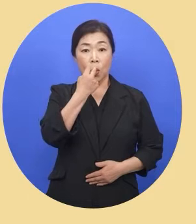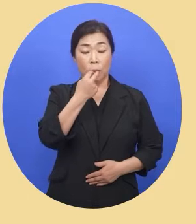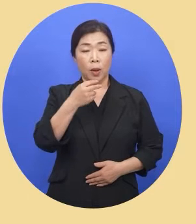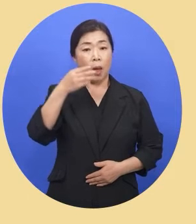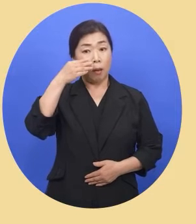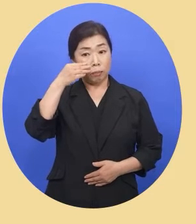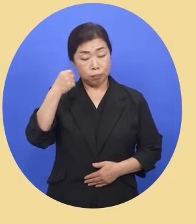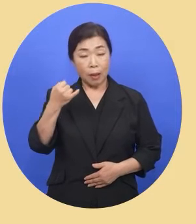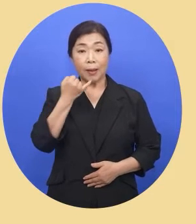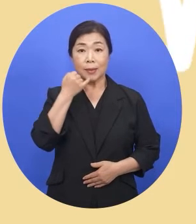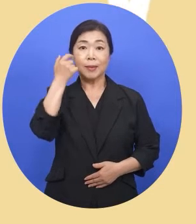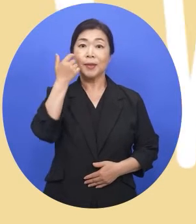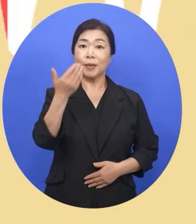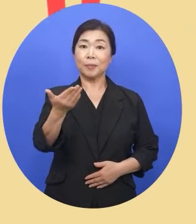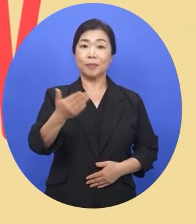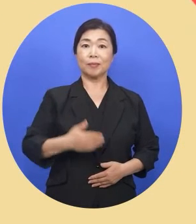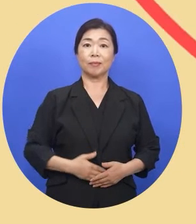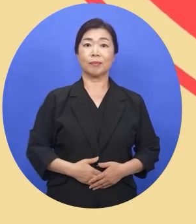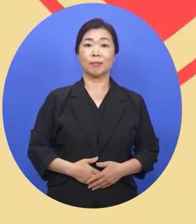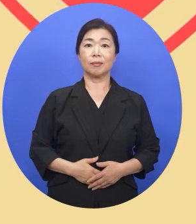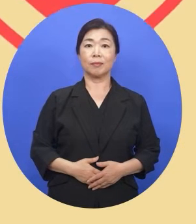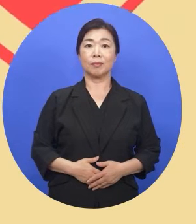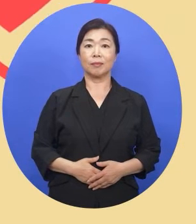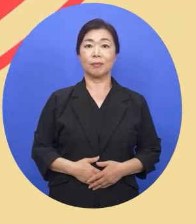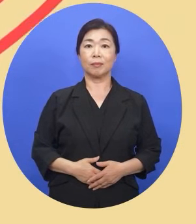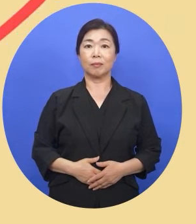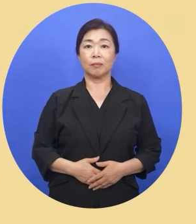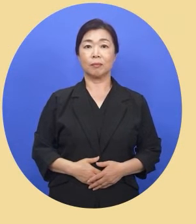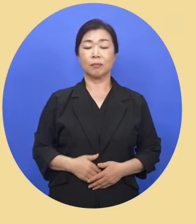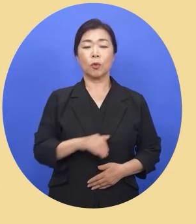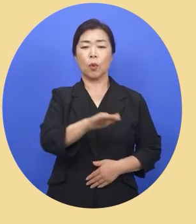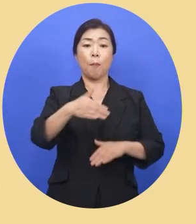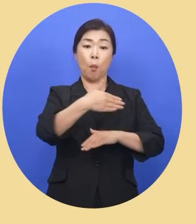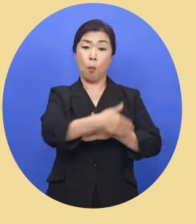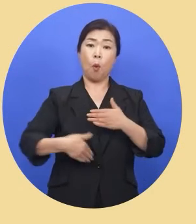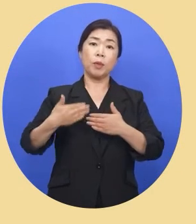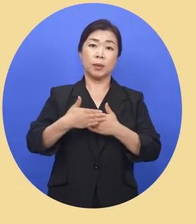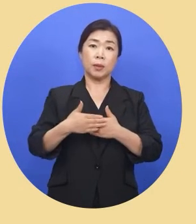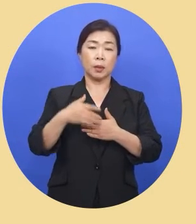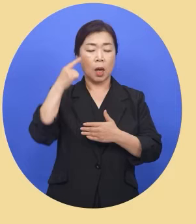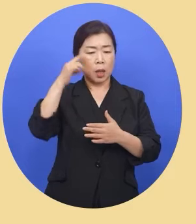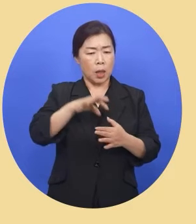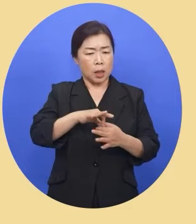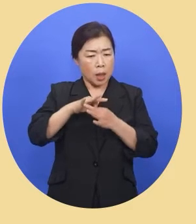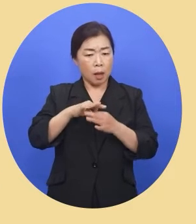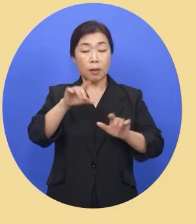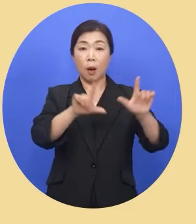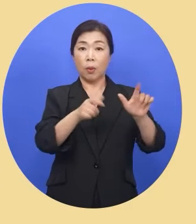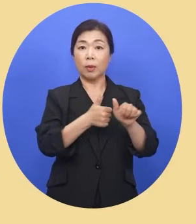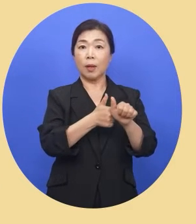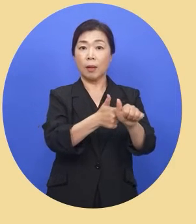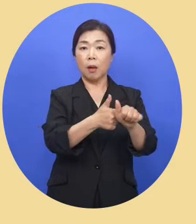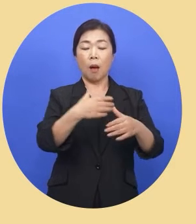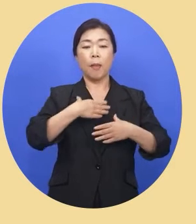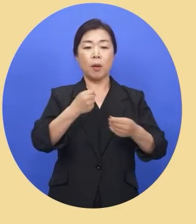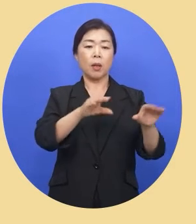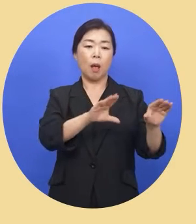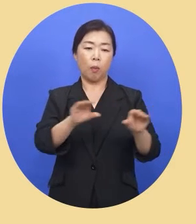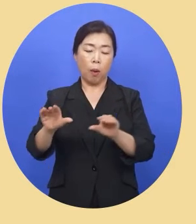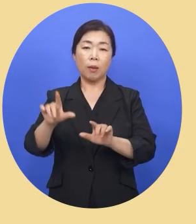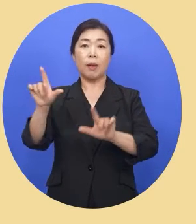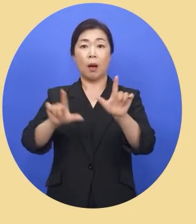호흡이 어느 정도 익숙해졌나요? 우리의 몸은 긴장된 상태와